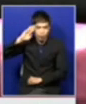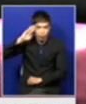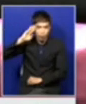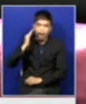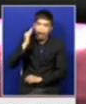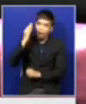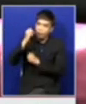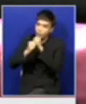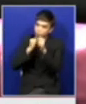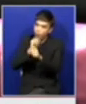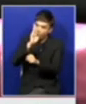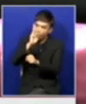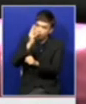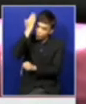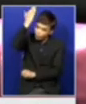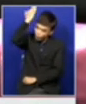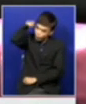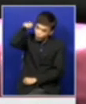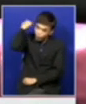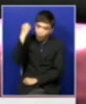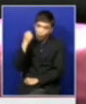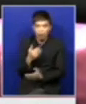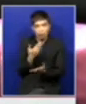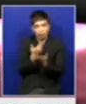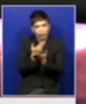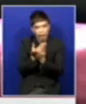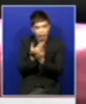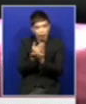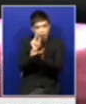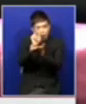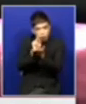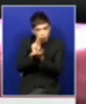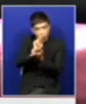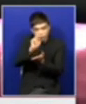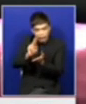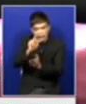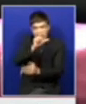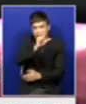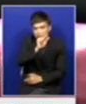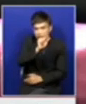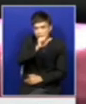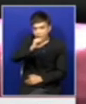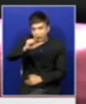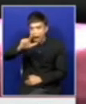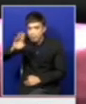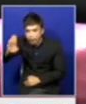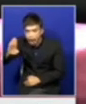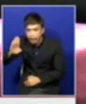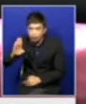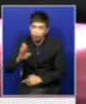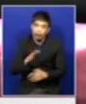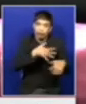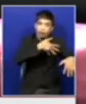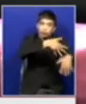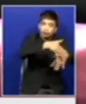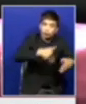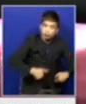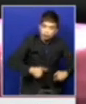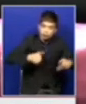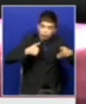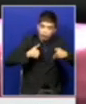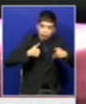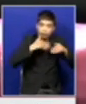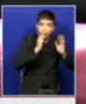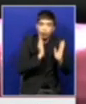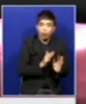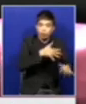าใช้งบประมาณไปแล้วเกือบกว่า20ล้านล้านบาทโดยที่ความเป็นอยู่ของพี่น้องประชาชนยังตกต่ำลงมาเรื่